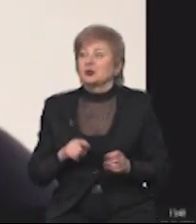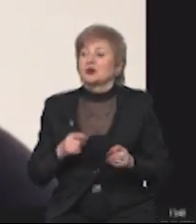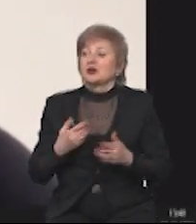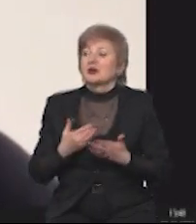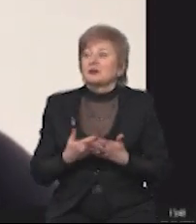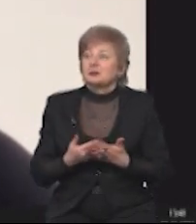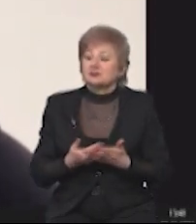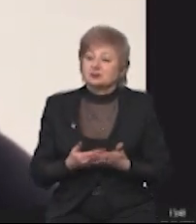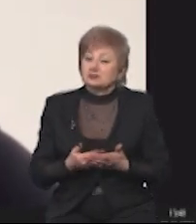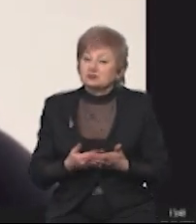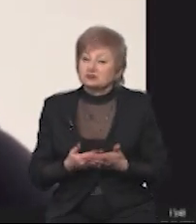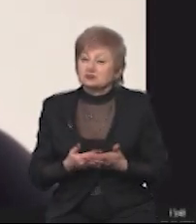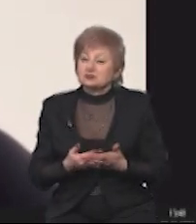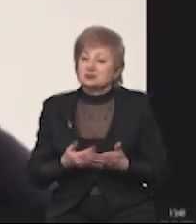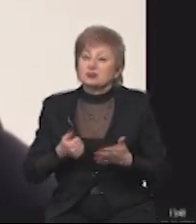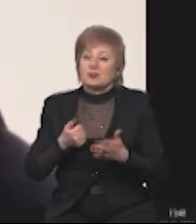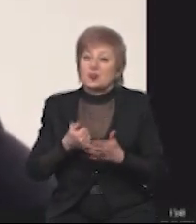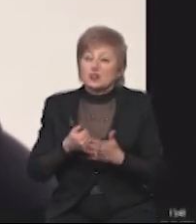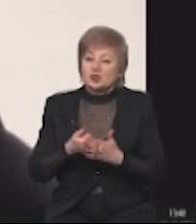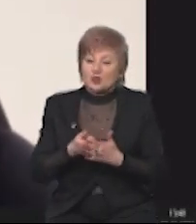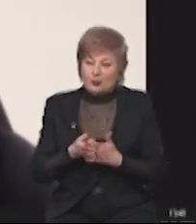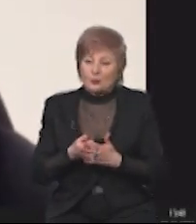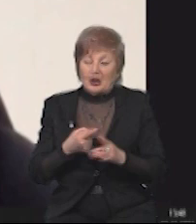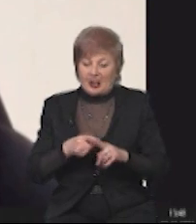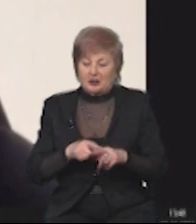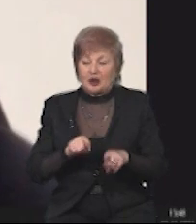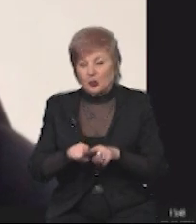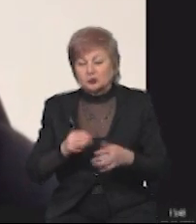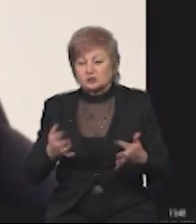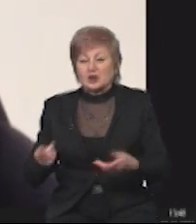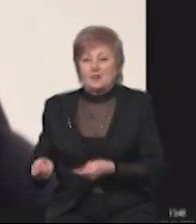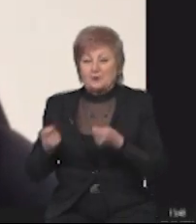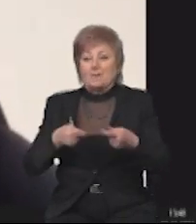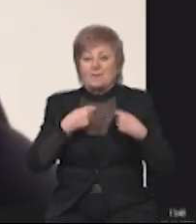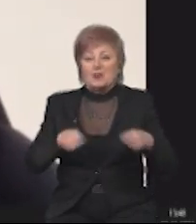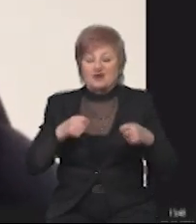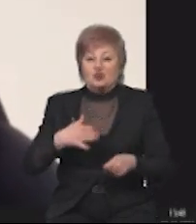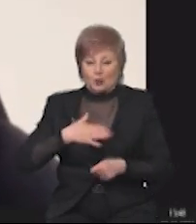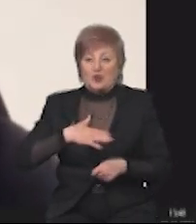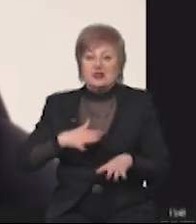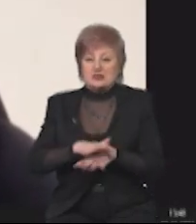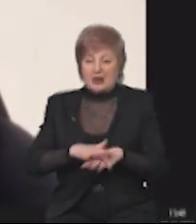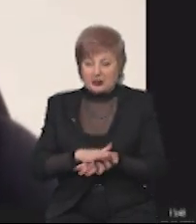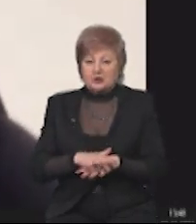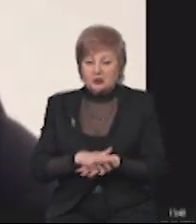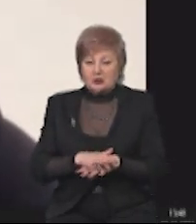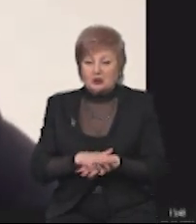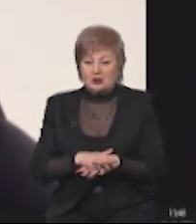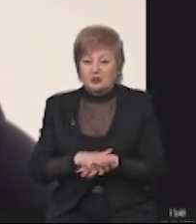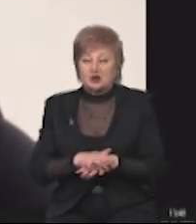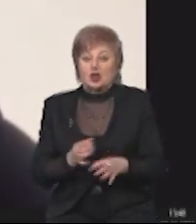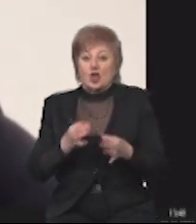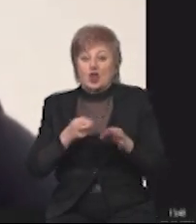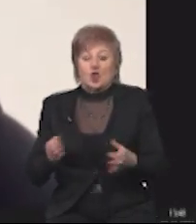рынки закрыты. Доступа этой продукции, которая продавалась у нас на рынке, доступа к